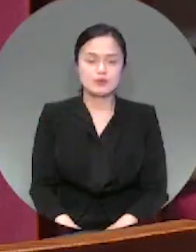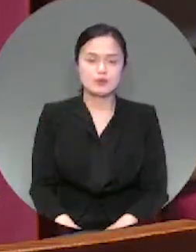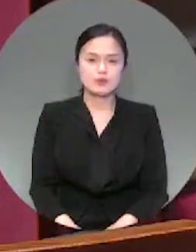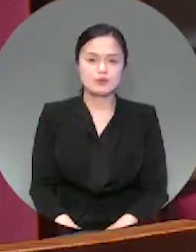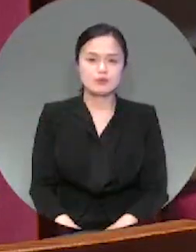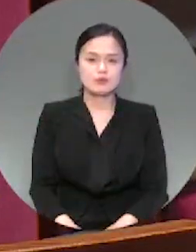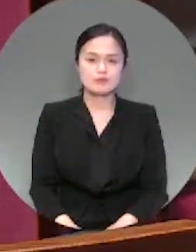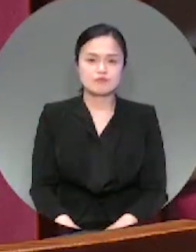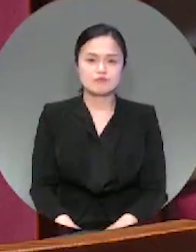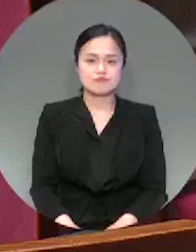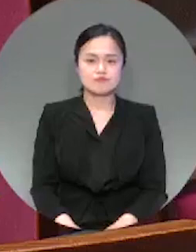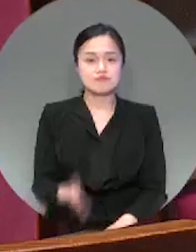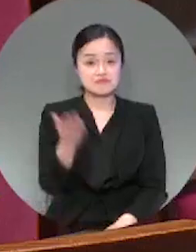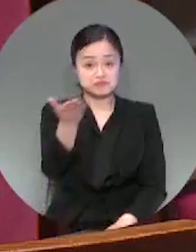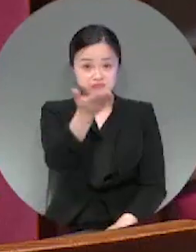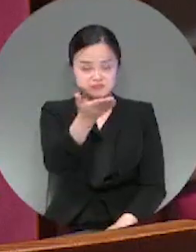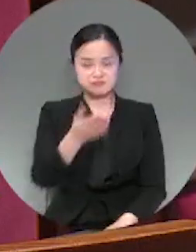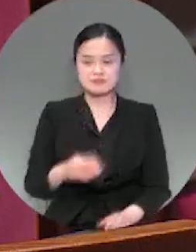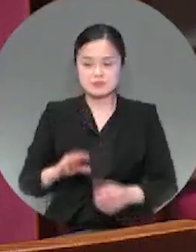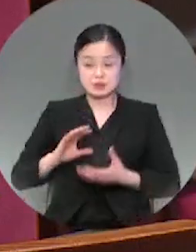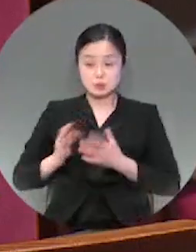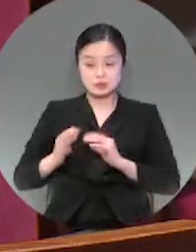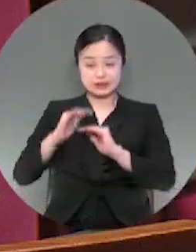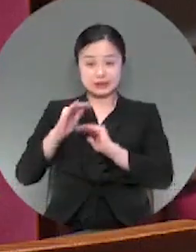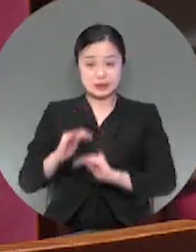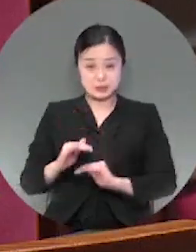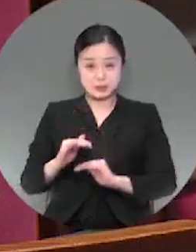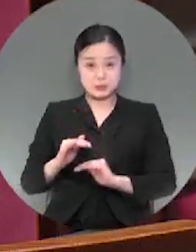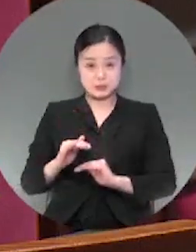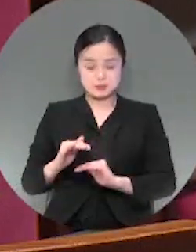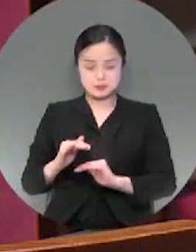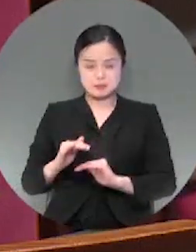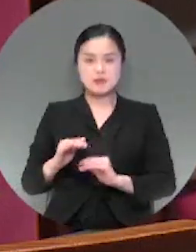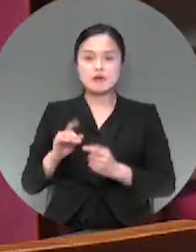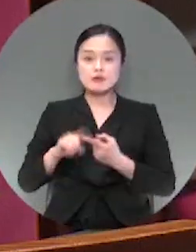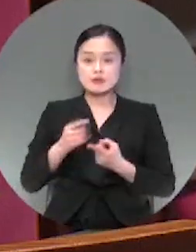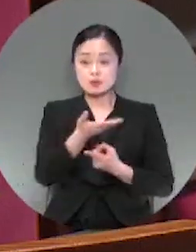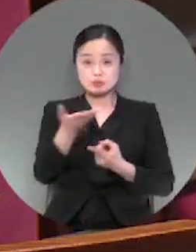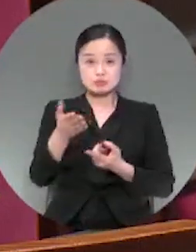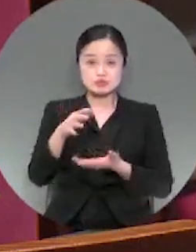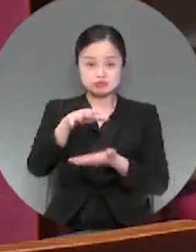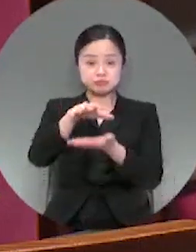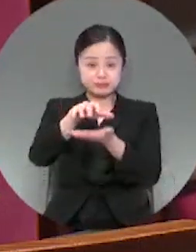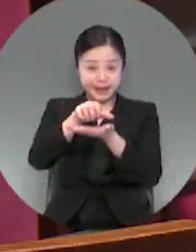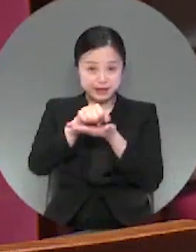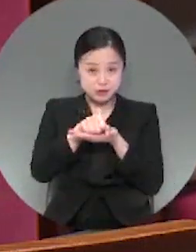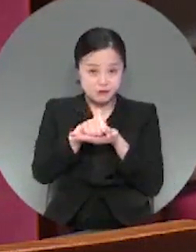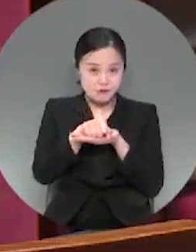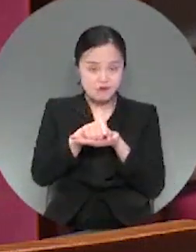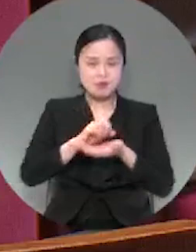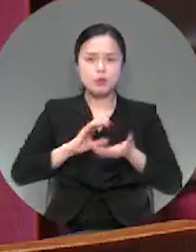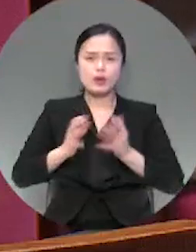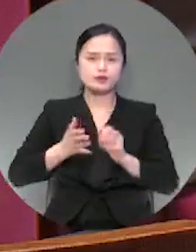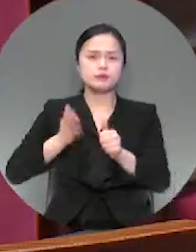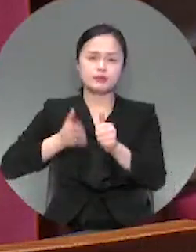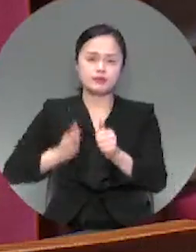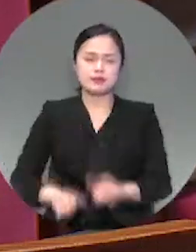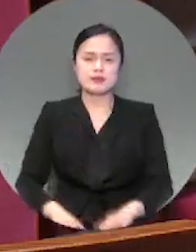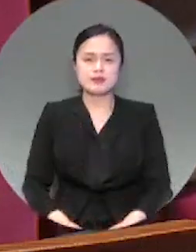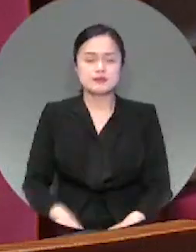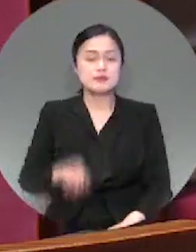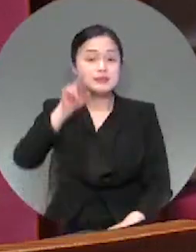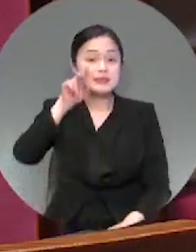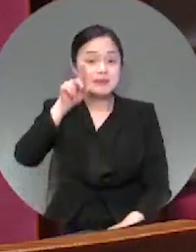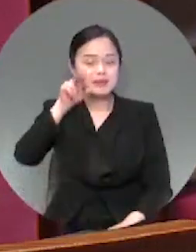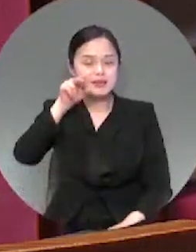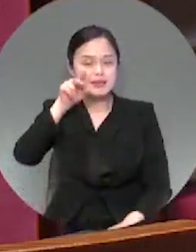후속으로 저희가 논의하는 과정에서 이 내용이 충분히 반영될 수 있도록 부총리 말씀대로 예비비에 충분한지